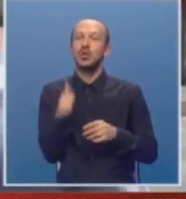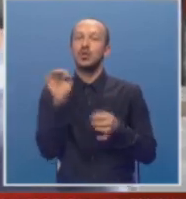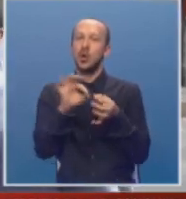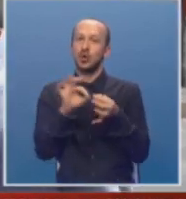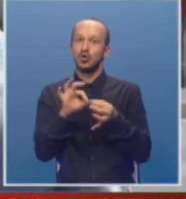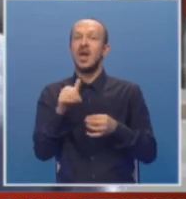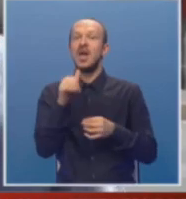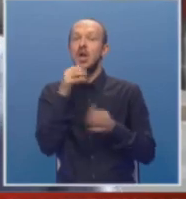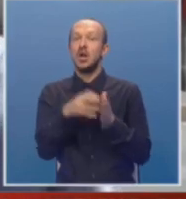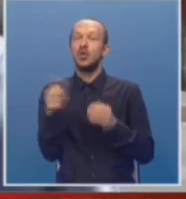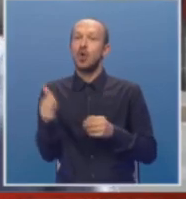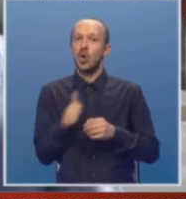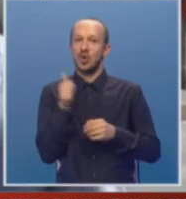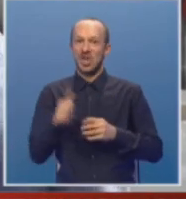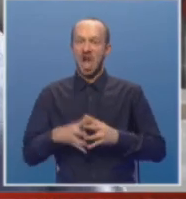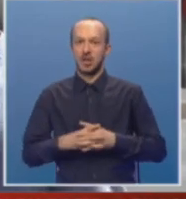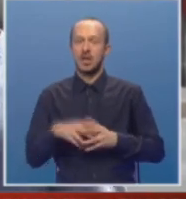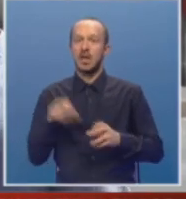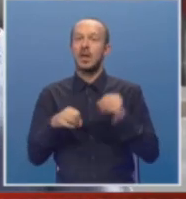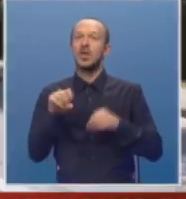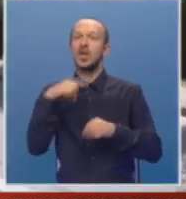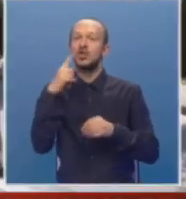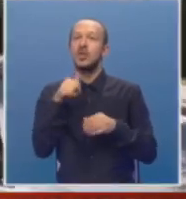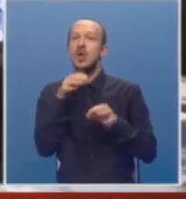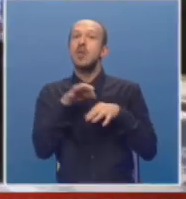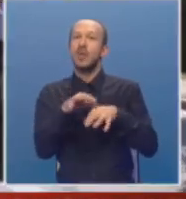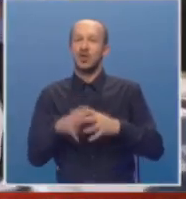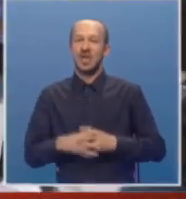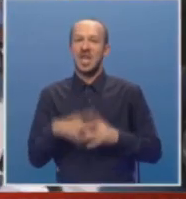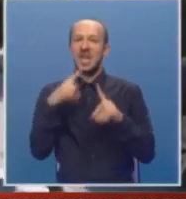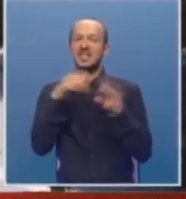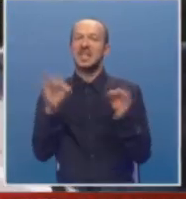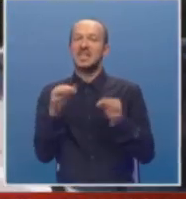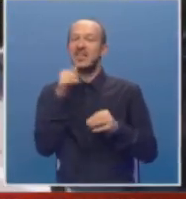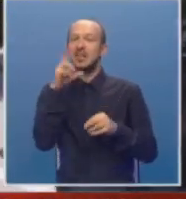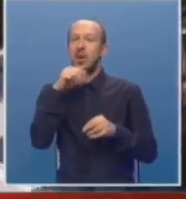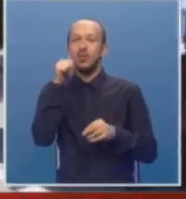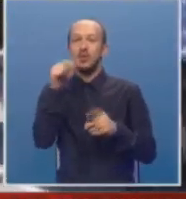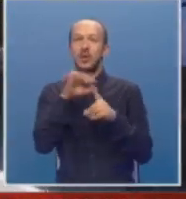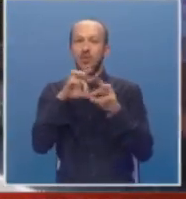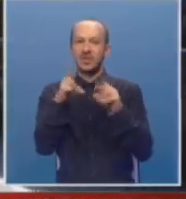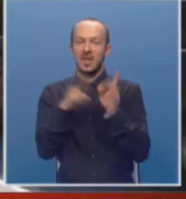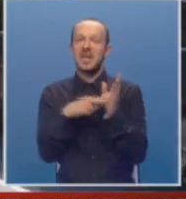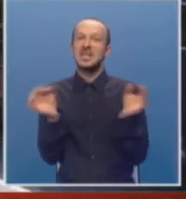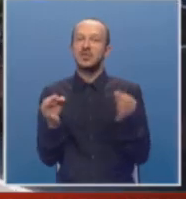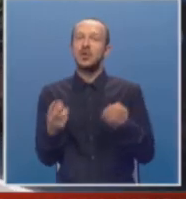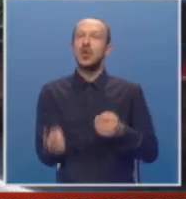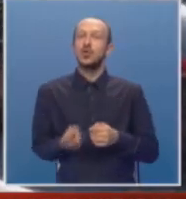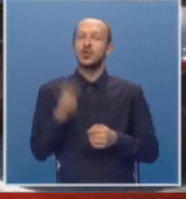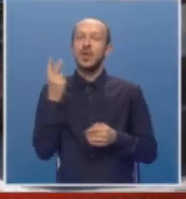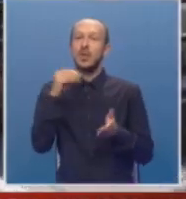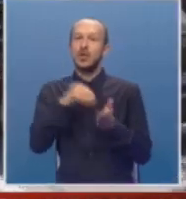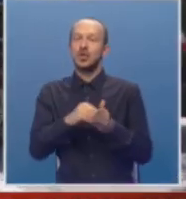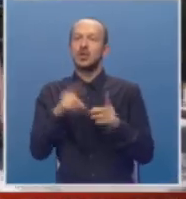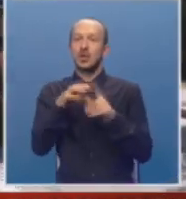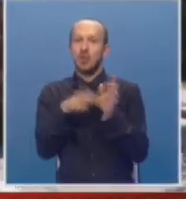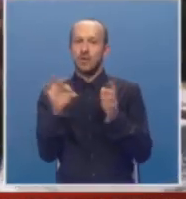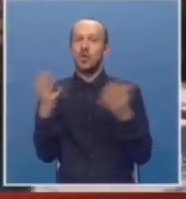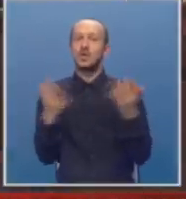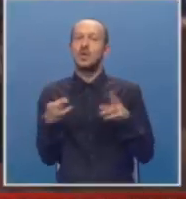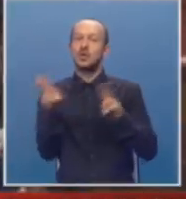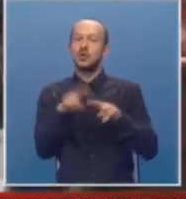očuva i da se to dugo godina, kako da kažem, da se provodi. Krsna slava i dan opštine Petrovdan svečano i dostojanstveno obilježen je u Trnovu, gdje